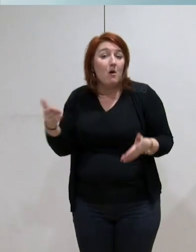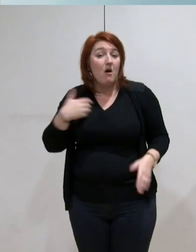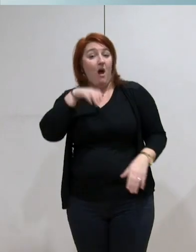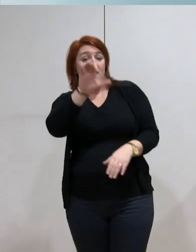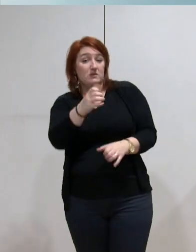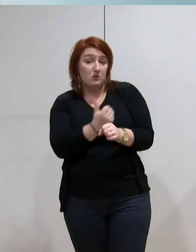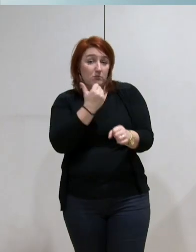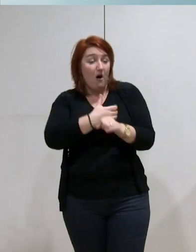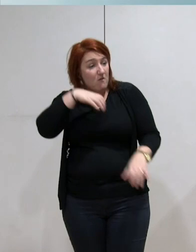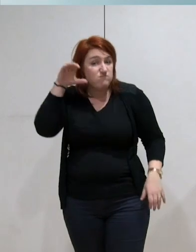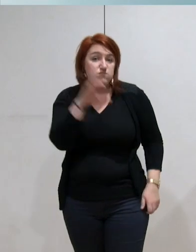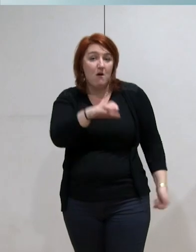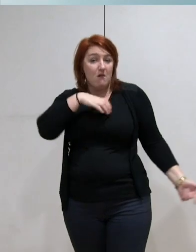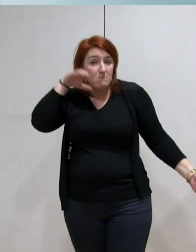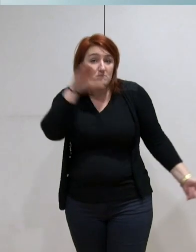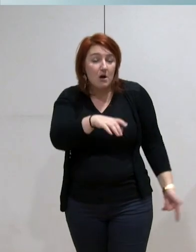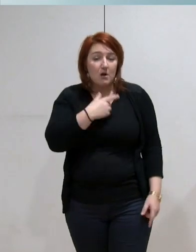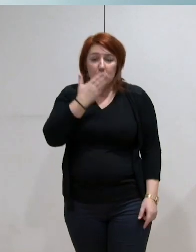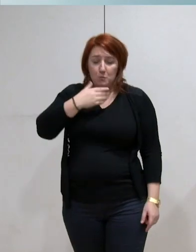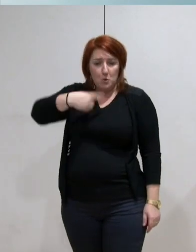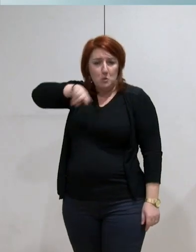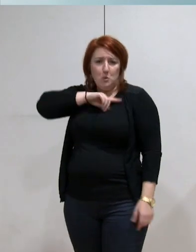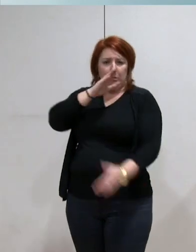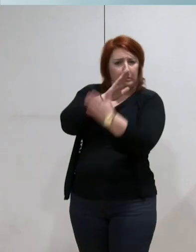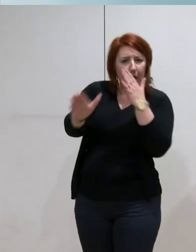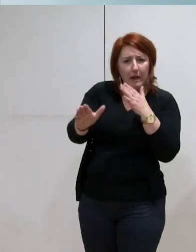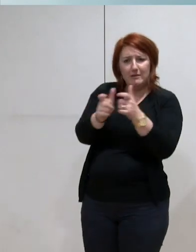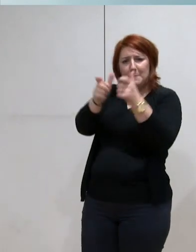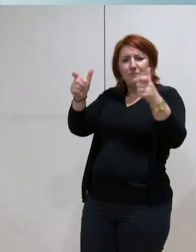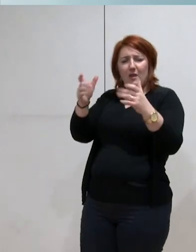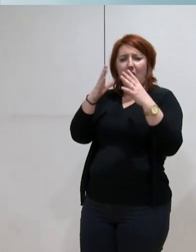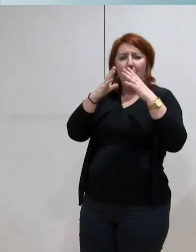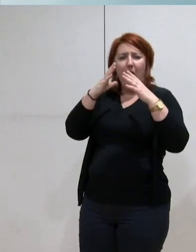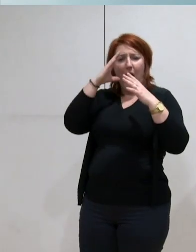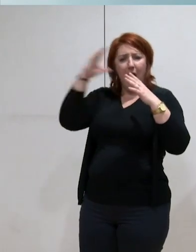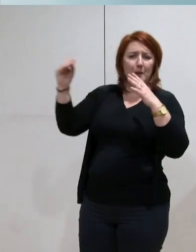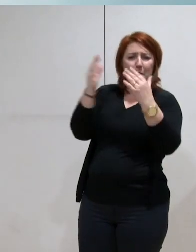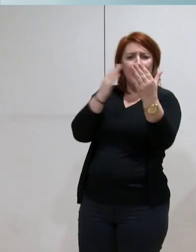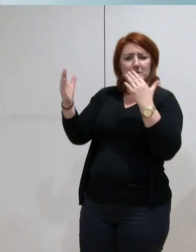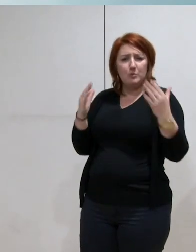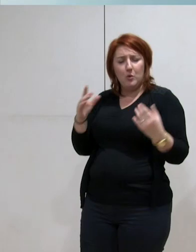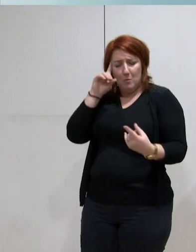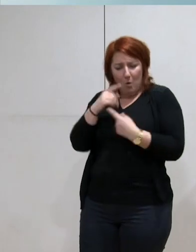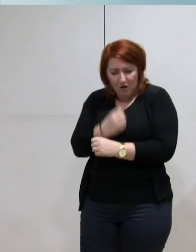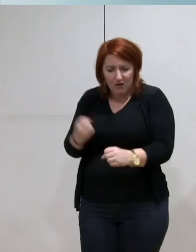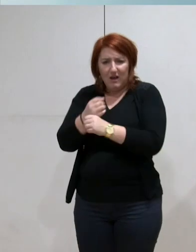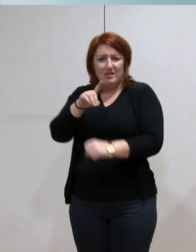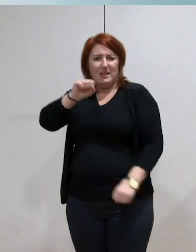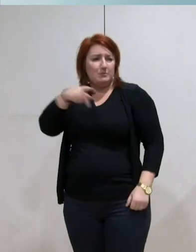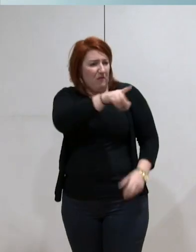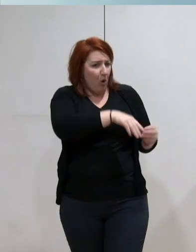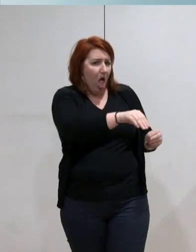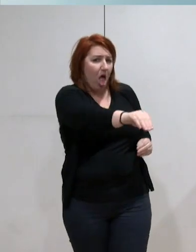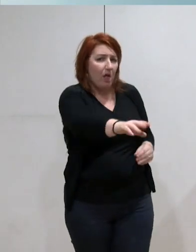alpexo au lieu d'attendre tout ce temps pour essayer de monter une DSP aujourd'hui l'ardoise a été importante nous aurions fait cette